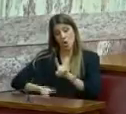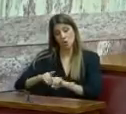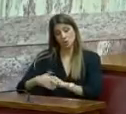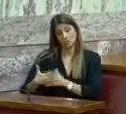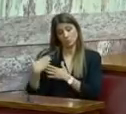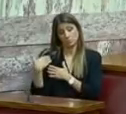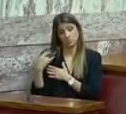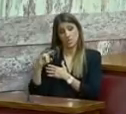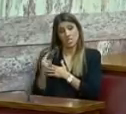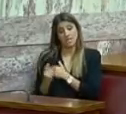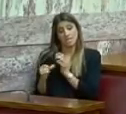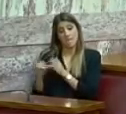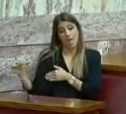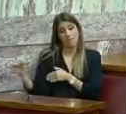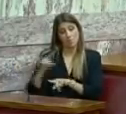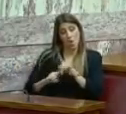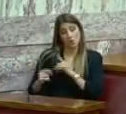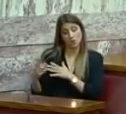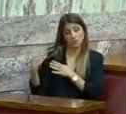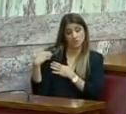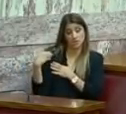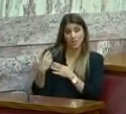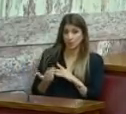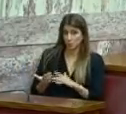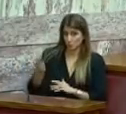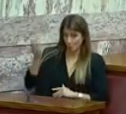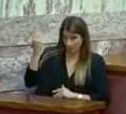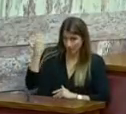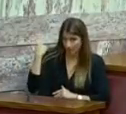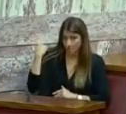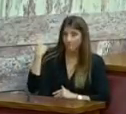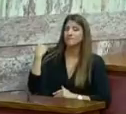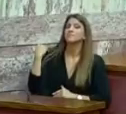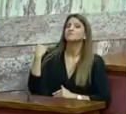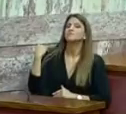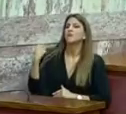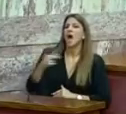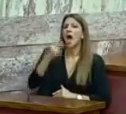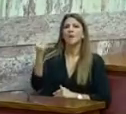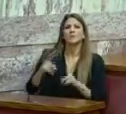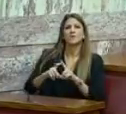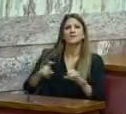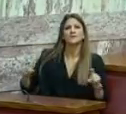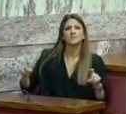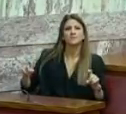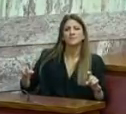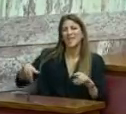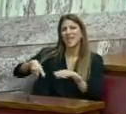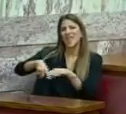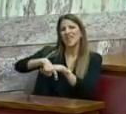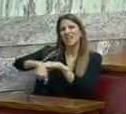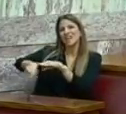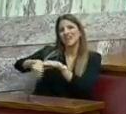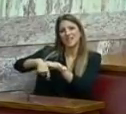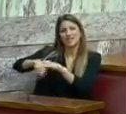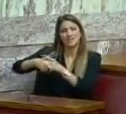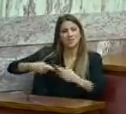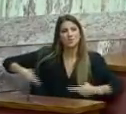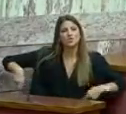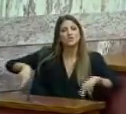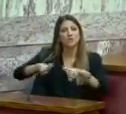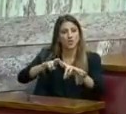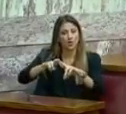την παραγραφή και τότε οδηγήθηκε στο Δικαστικό Συμβούλιο όπου έκανε